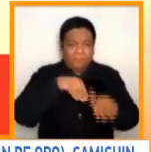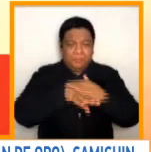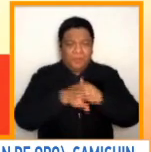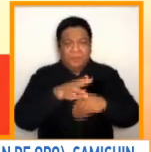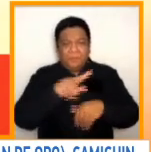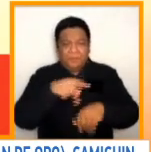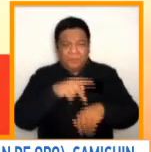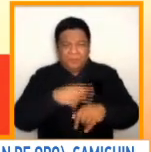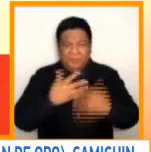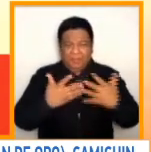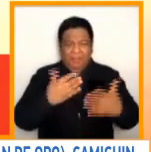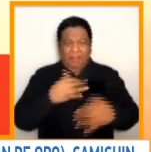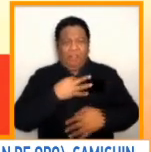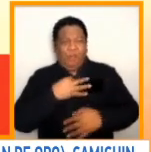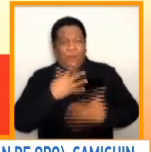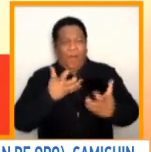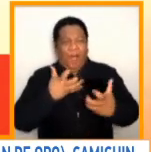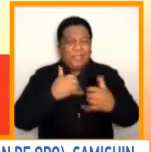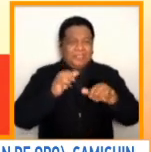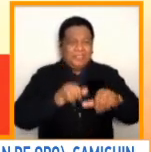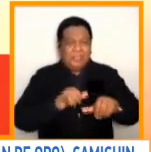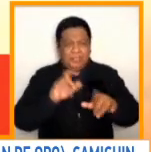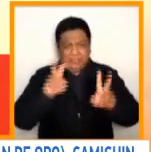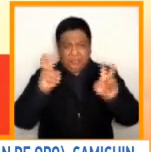bansa. Ito ba yung Fujiwara effect, Mang Tani?